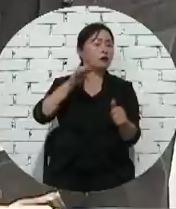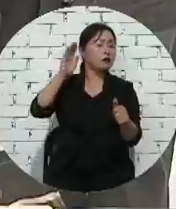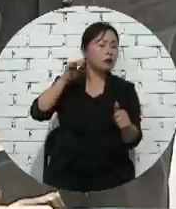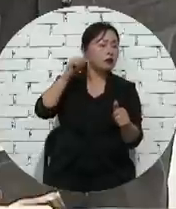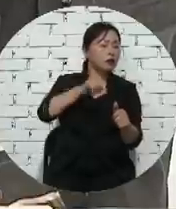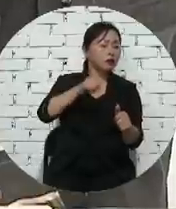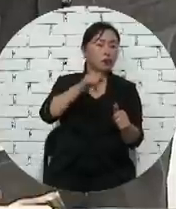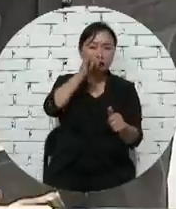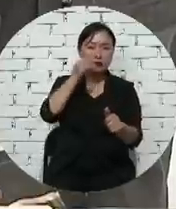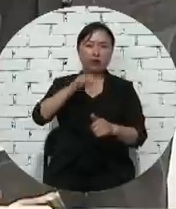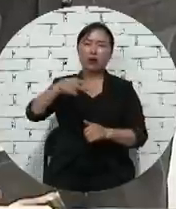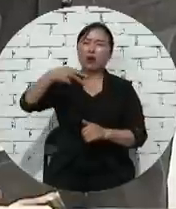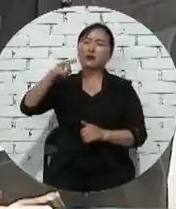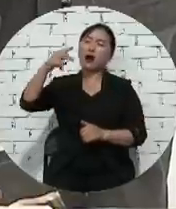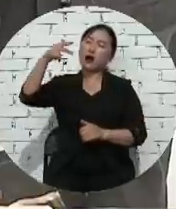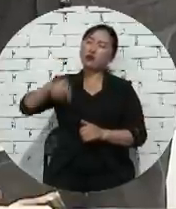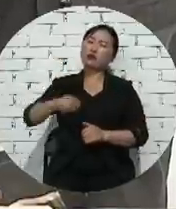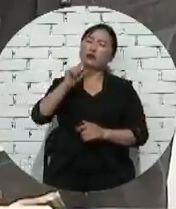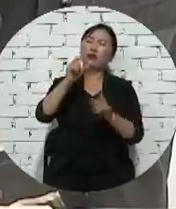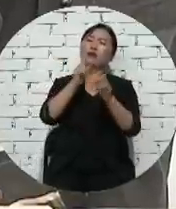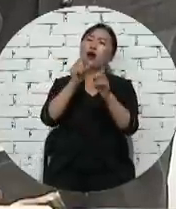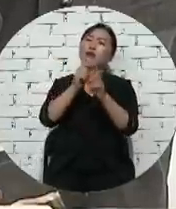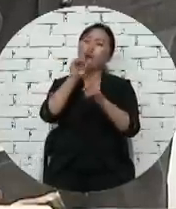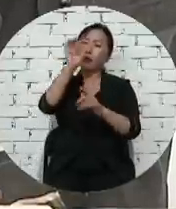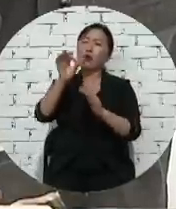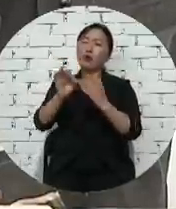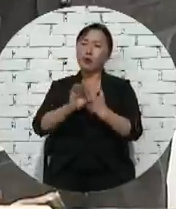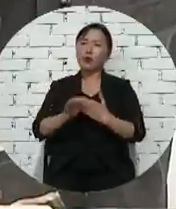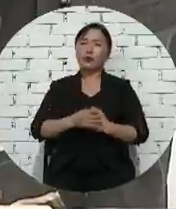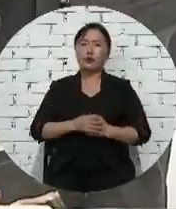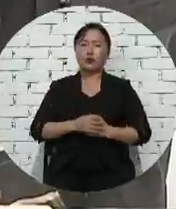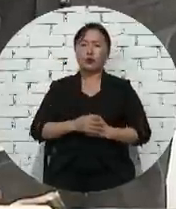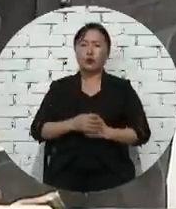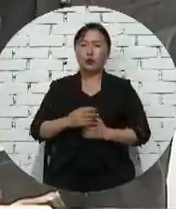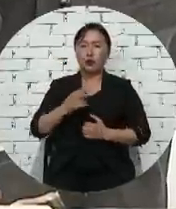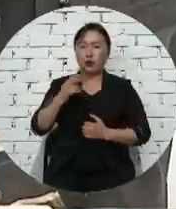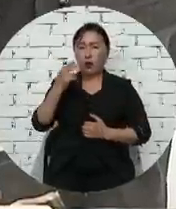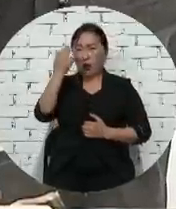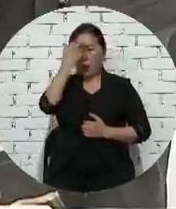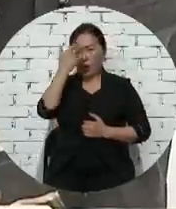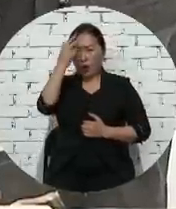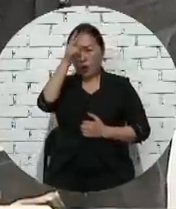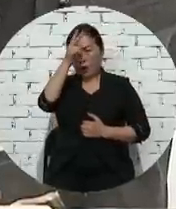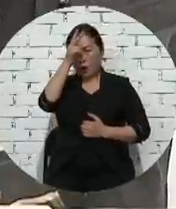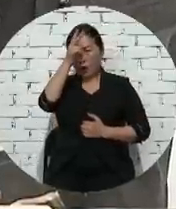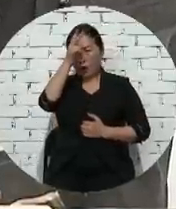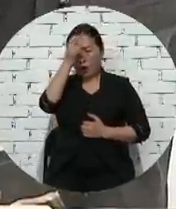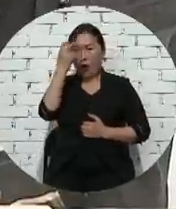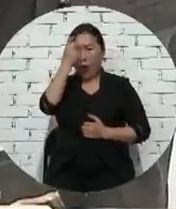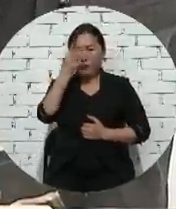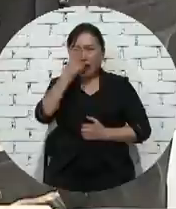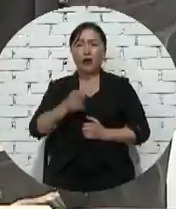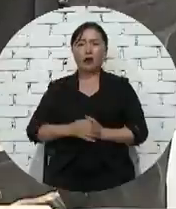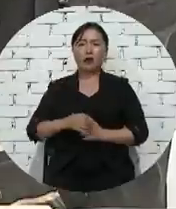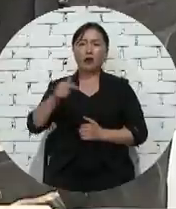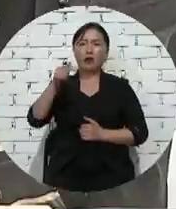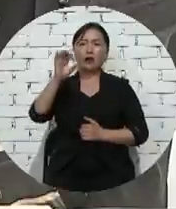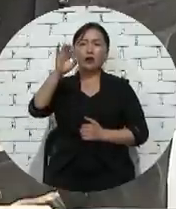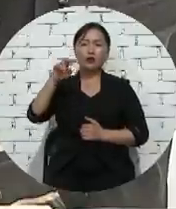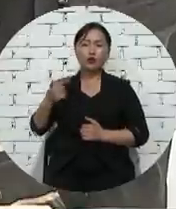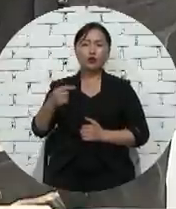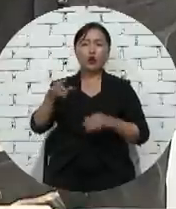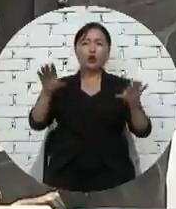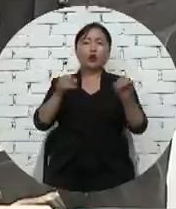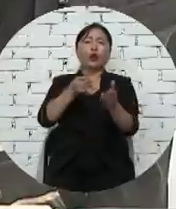이게 사주라는 것 자체가 이걸 그냥 검찰이라고 하는 게 아니라 윤석열 검찰하면